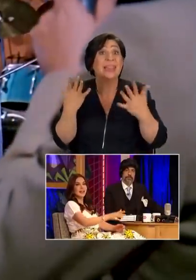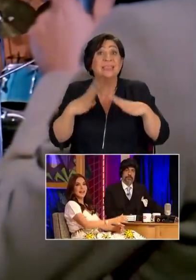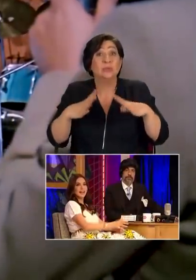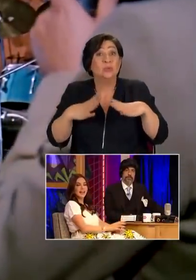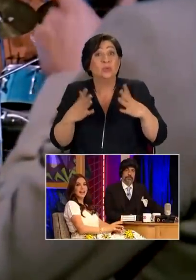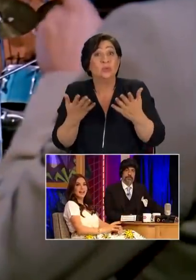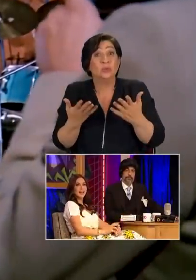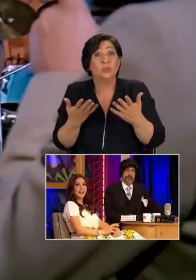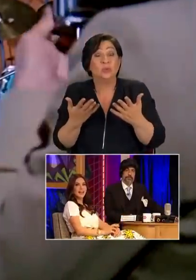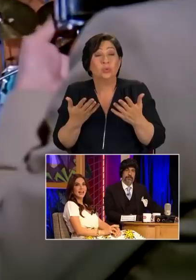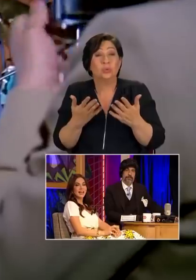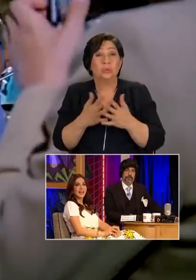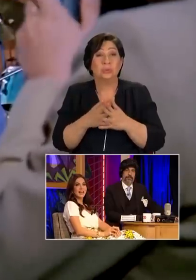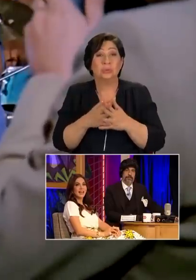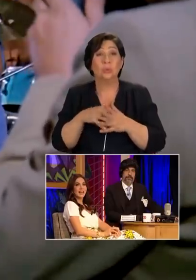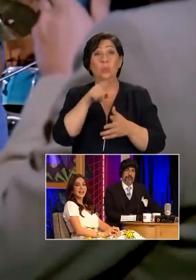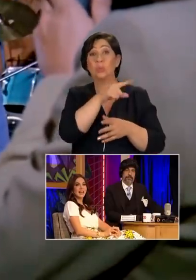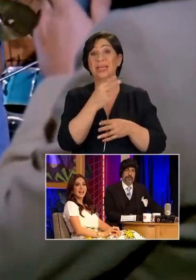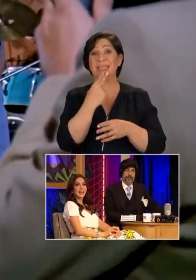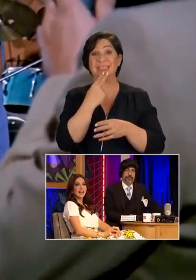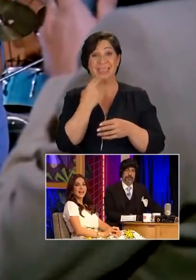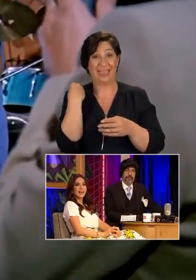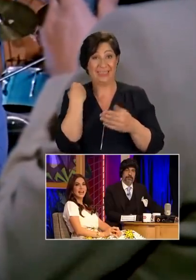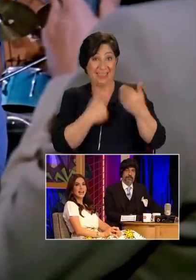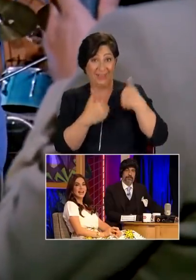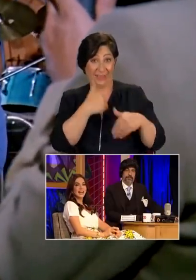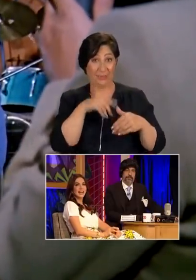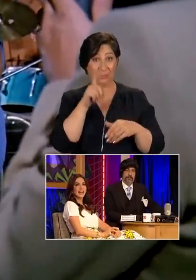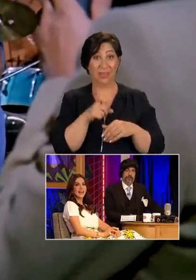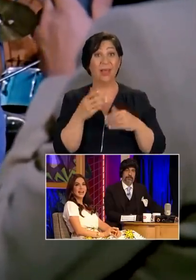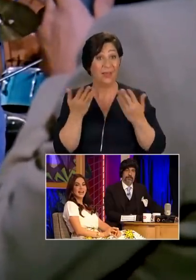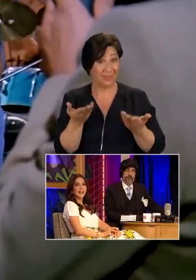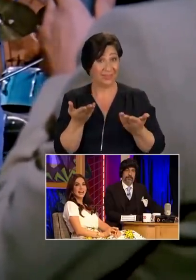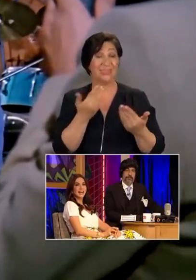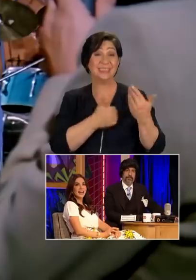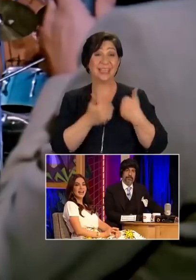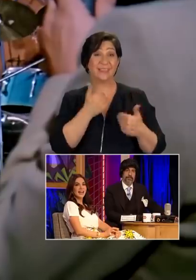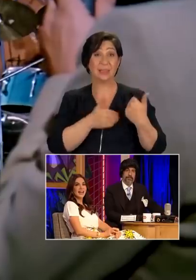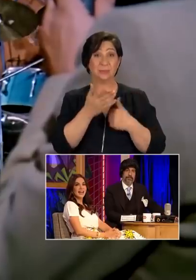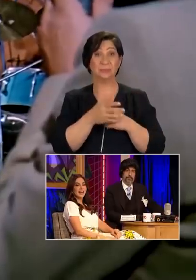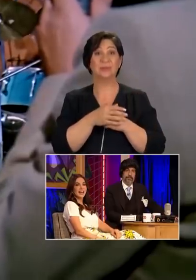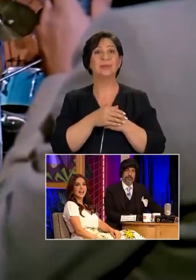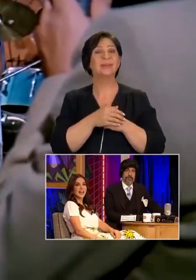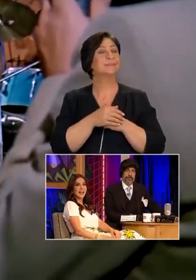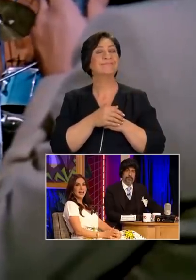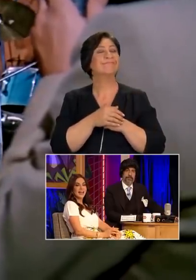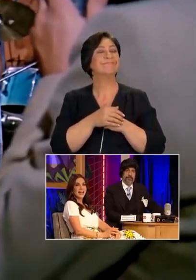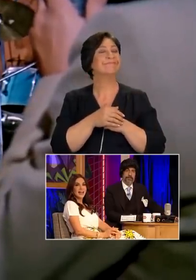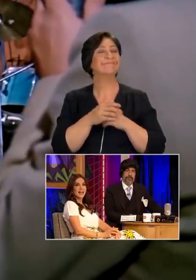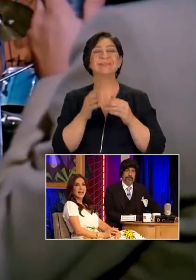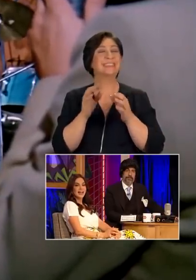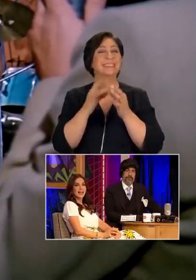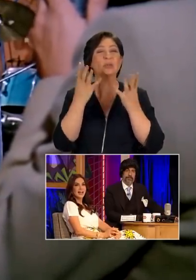istiyorsunuz? Bu küçük hanım yeni sevgiliniz mi? Evet sevgilim. Fakat nasıl